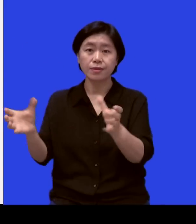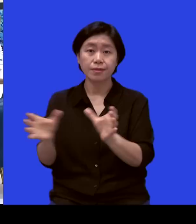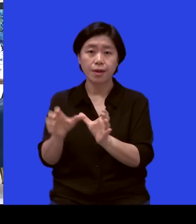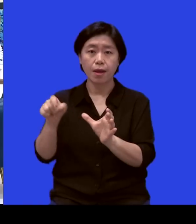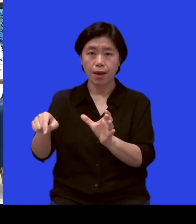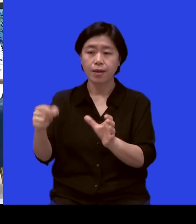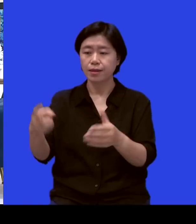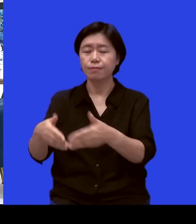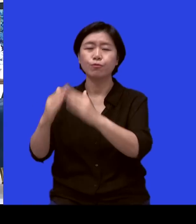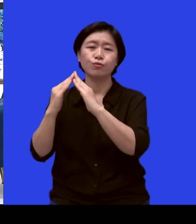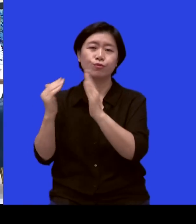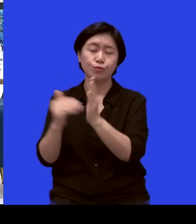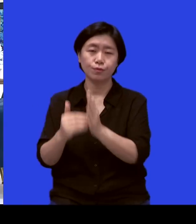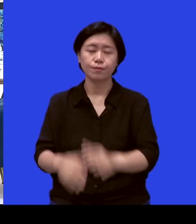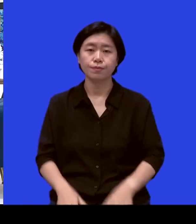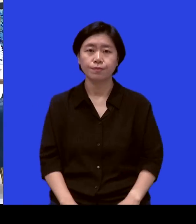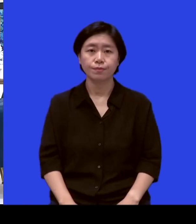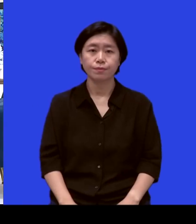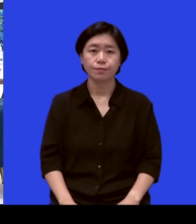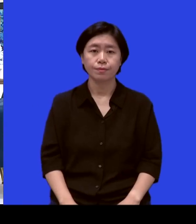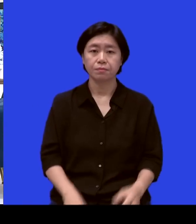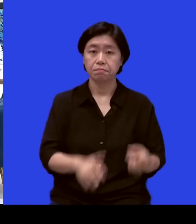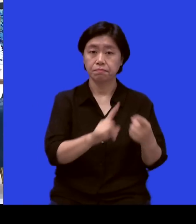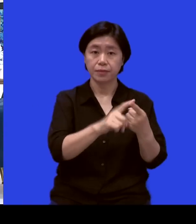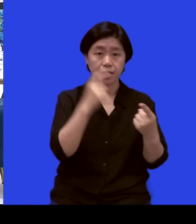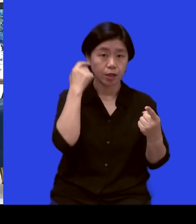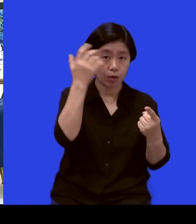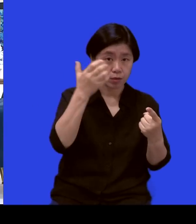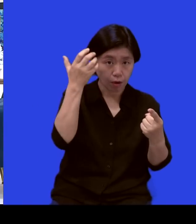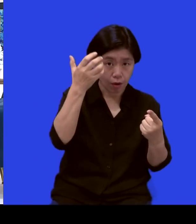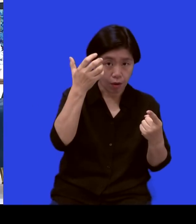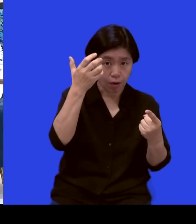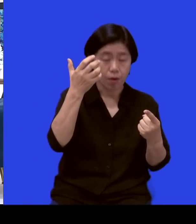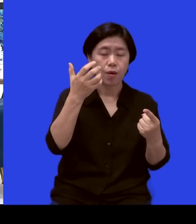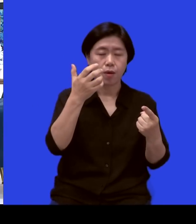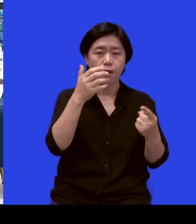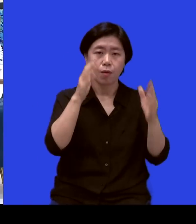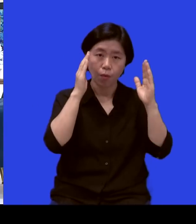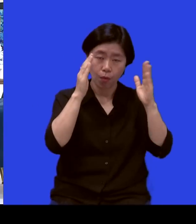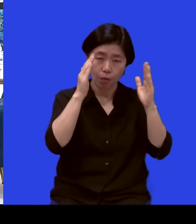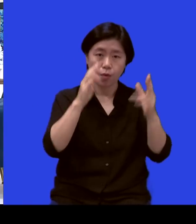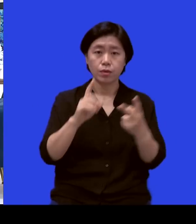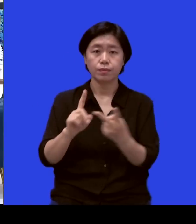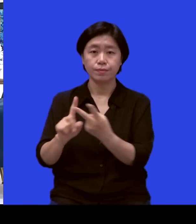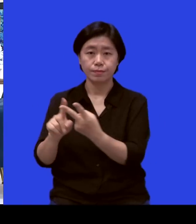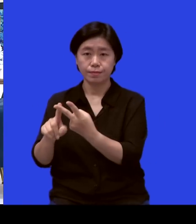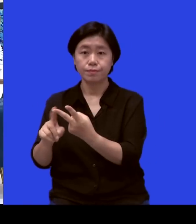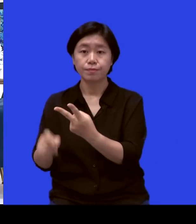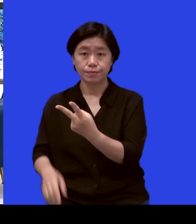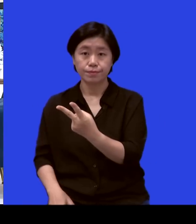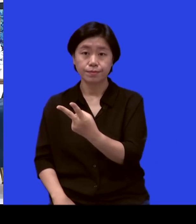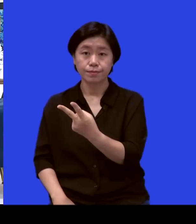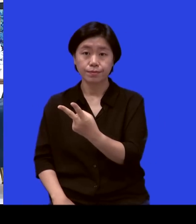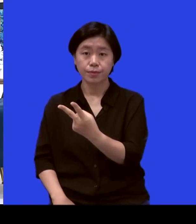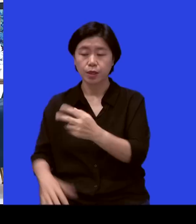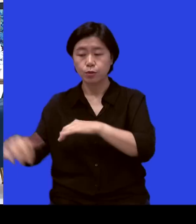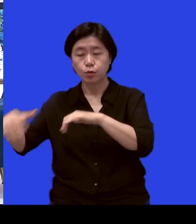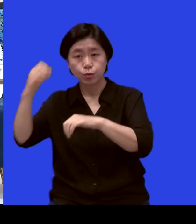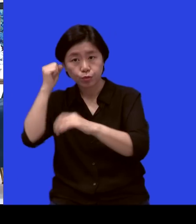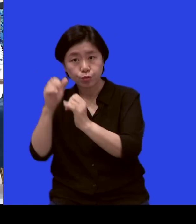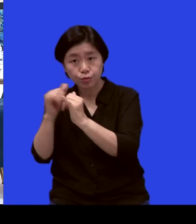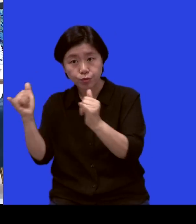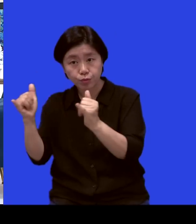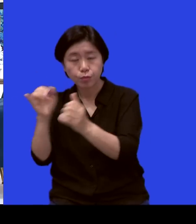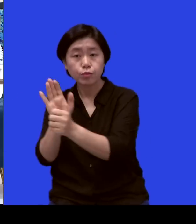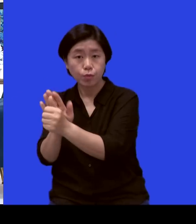거죠. 이 두 가지 영성운동, 하나는 산마루 소식으로 영성운동을 하던 거잖아요. 그리고 이거는 노숙인들의 자립 자활 돕는 거고